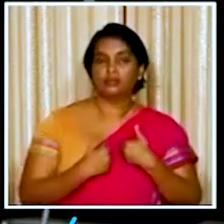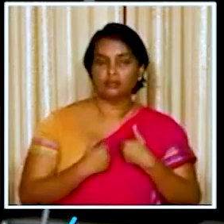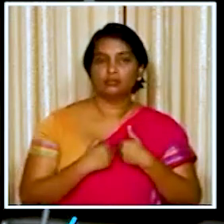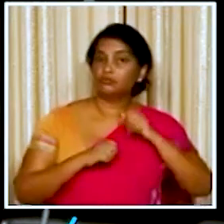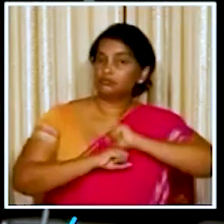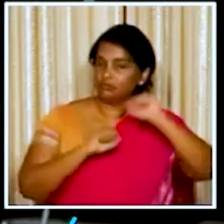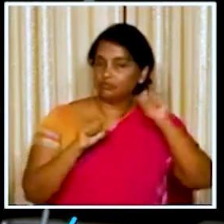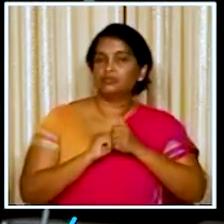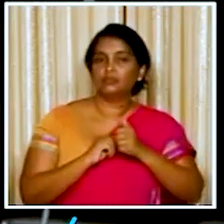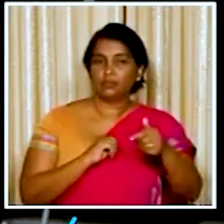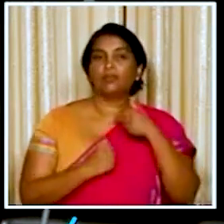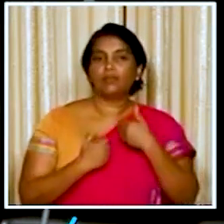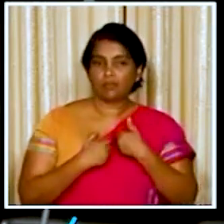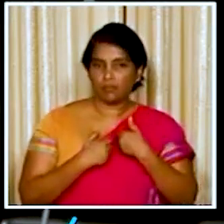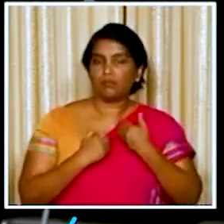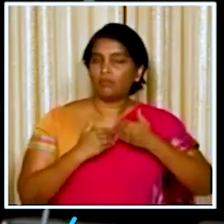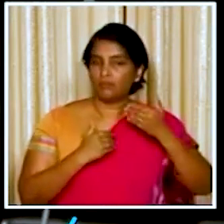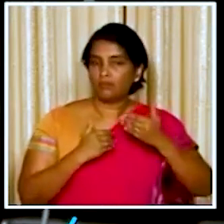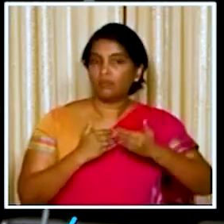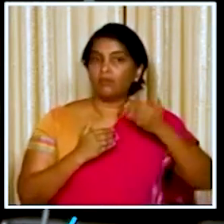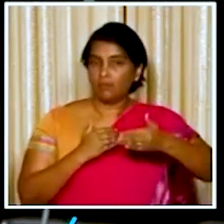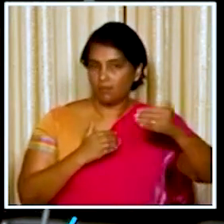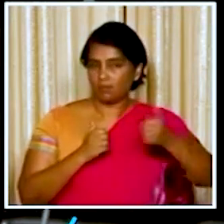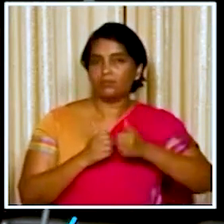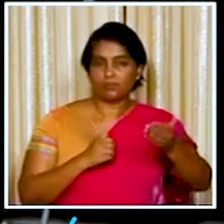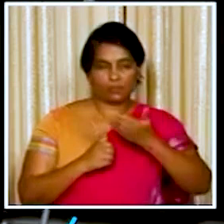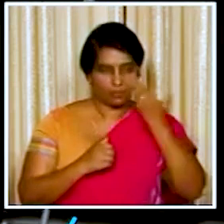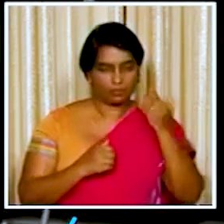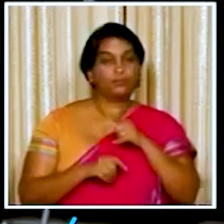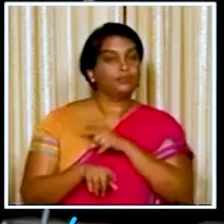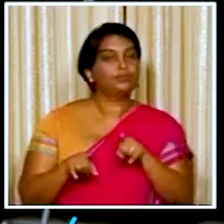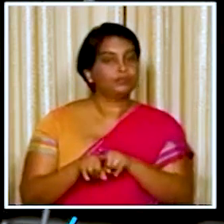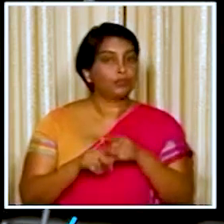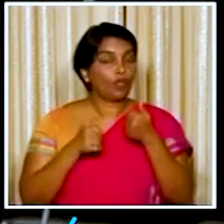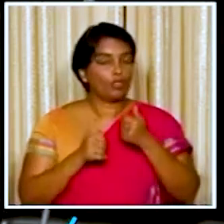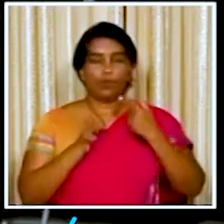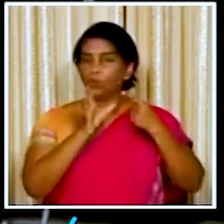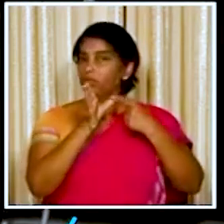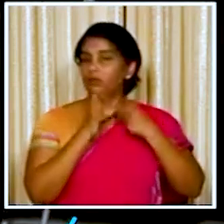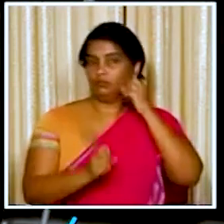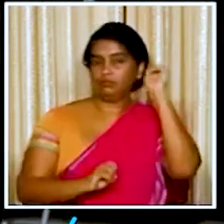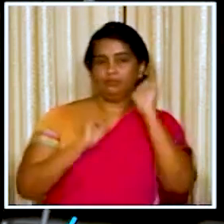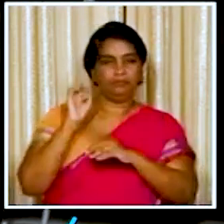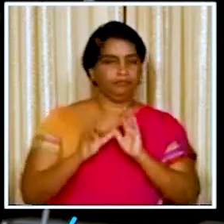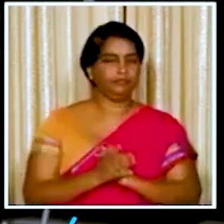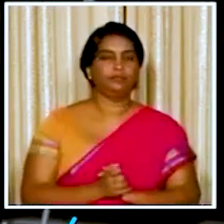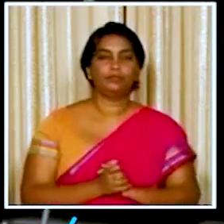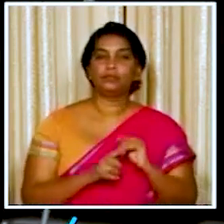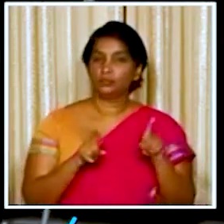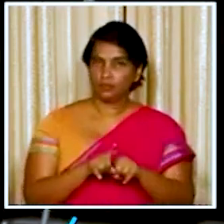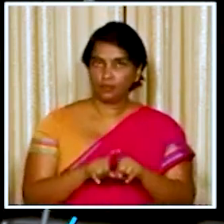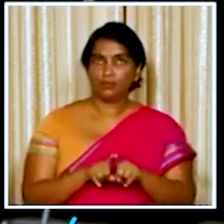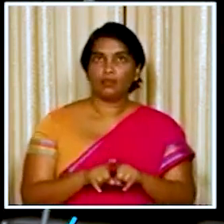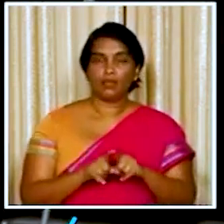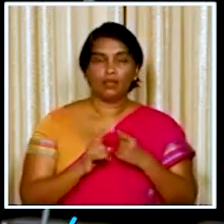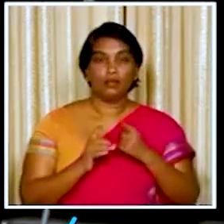කැම්පේන් එකක් සඳහන් කරා. ඒක අපිට ඉදිරියට කරගන්න පුළුවන්කම ලැබුණා. ඒ හරහා අපිට හොඳ ප්‍රතිචාර ජනතාව ලබා දුන්නා. ඒ වගේම